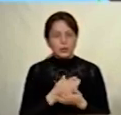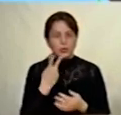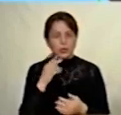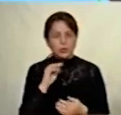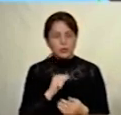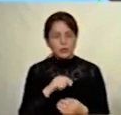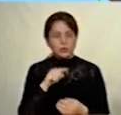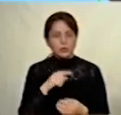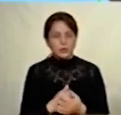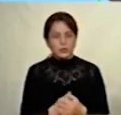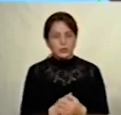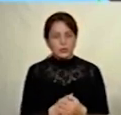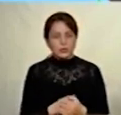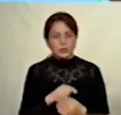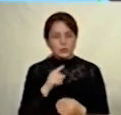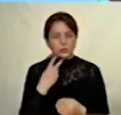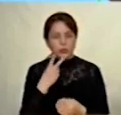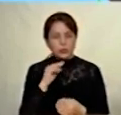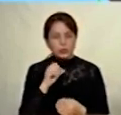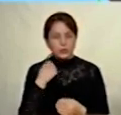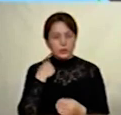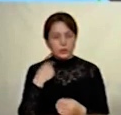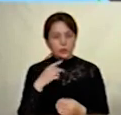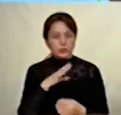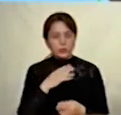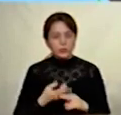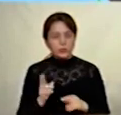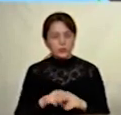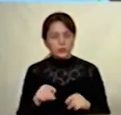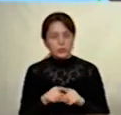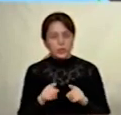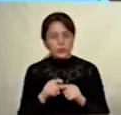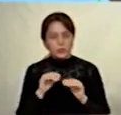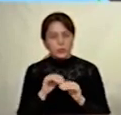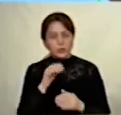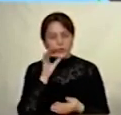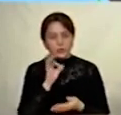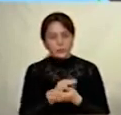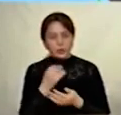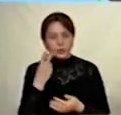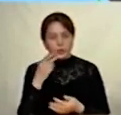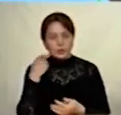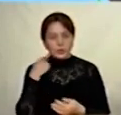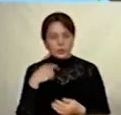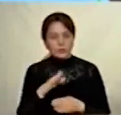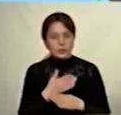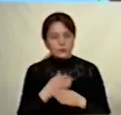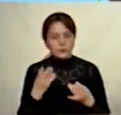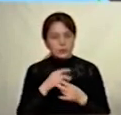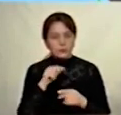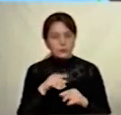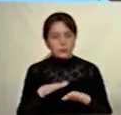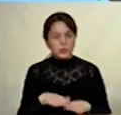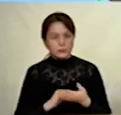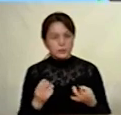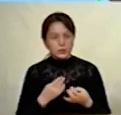shunday ekan, mana shu ikkita raqam bo'lganligi uchun ko'paytmadan ham ikkita raqamni ajratishimiz kerak va bu yerga